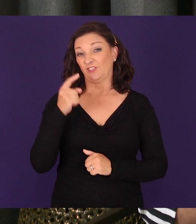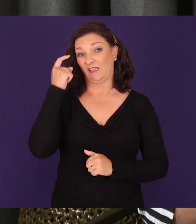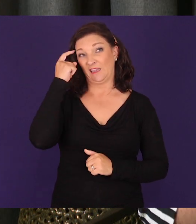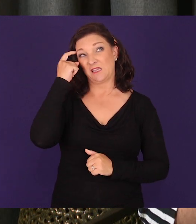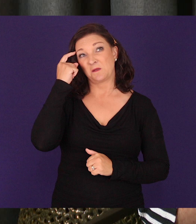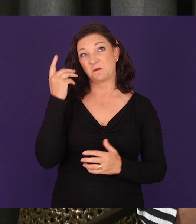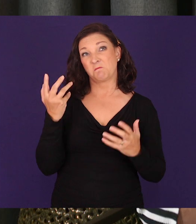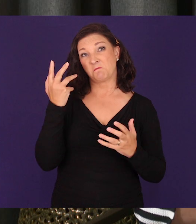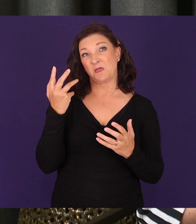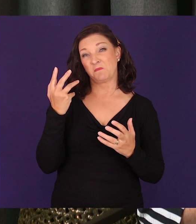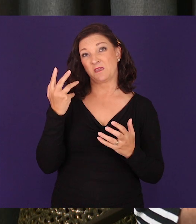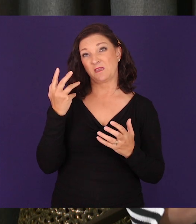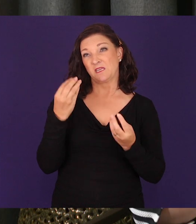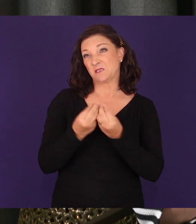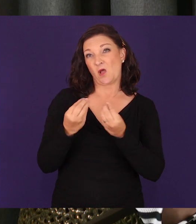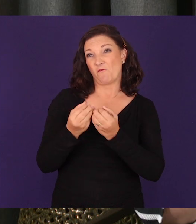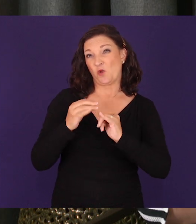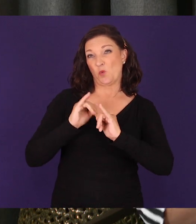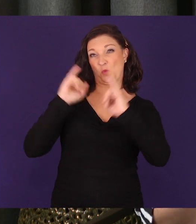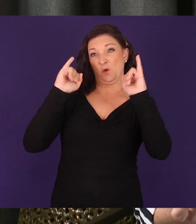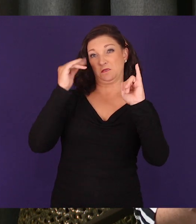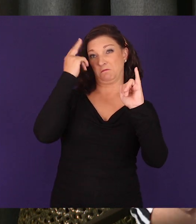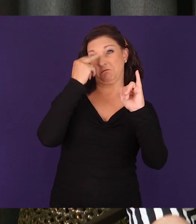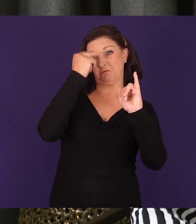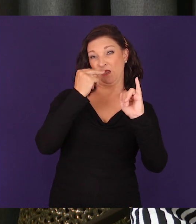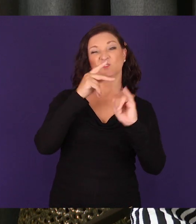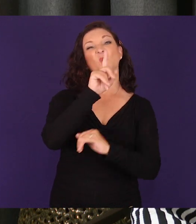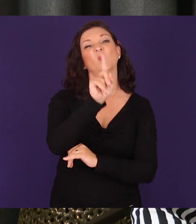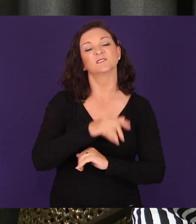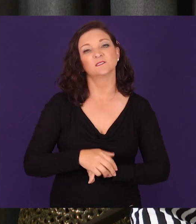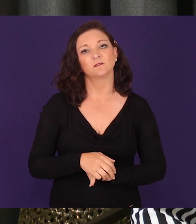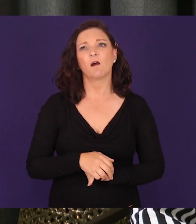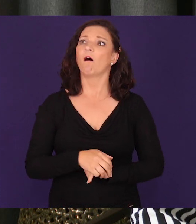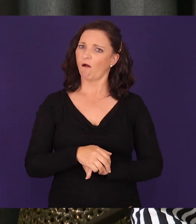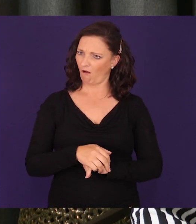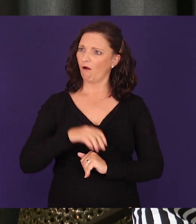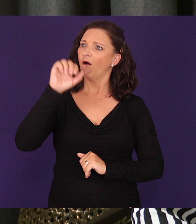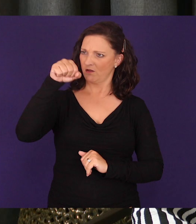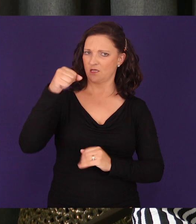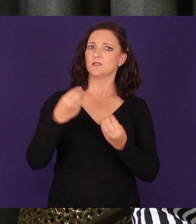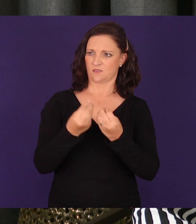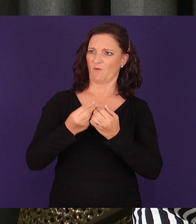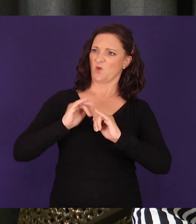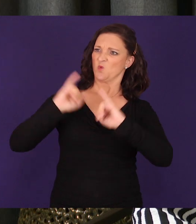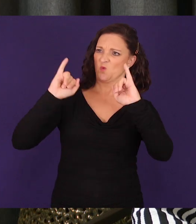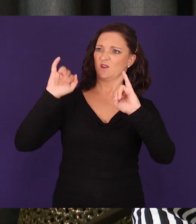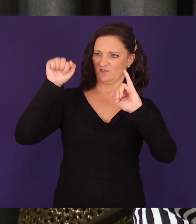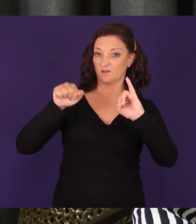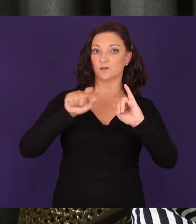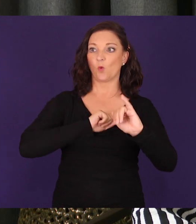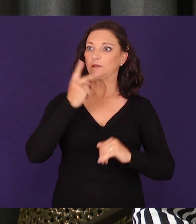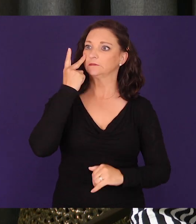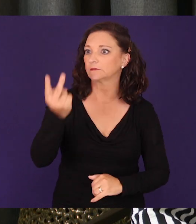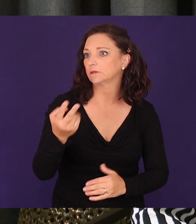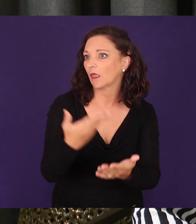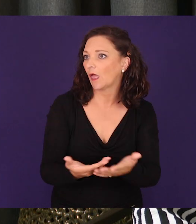het sy gedink dat daar iets erger was as om blind te wees? En haar antwoord was, verseker is daar iets erger en dit is om